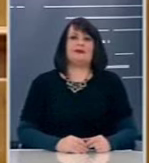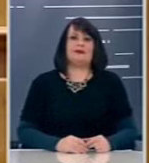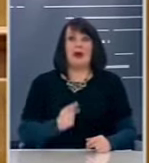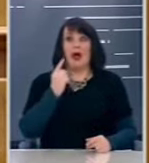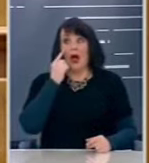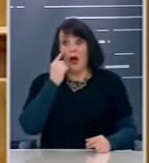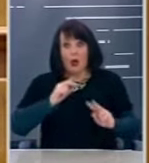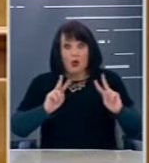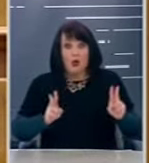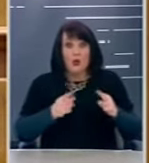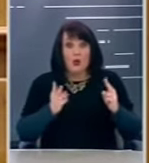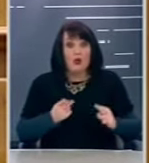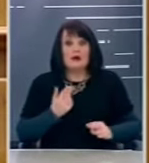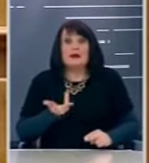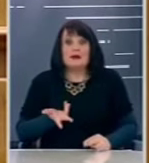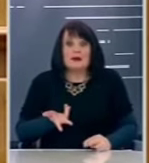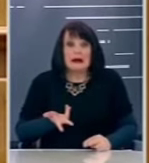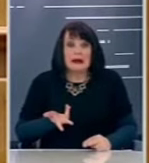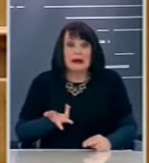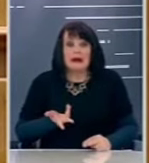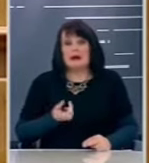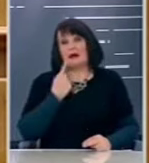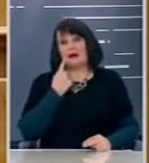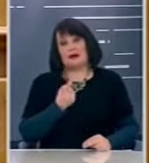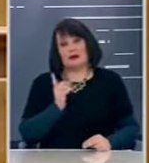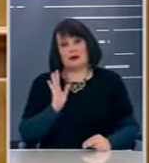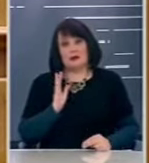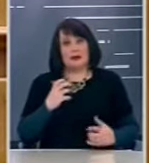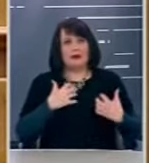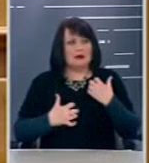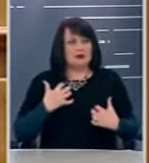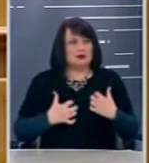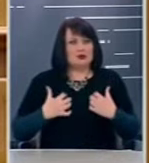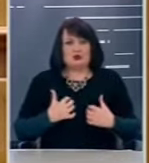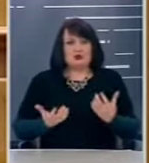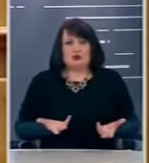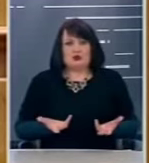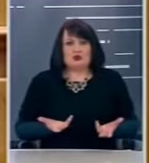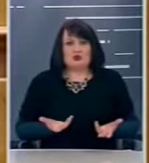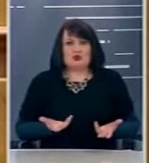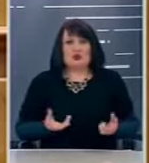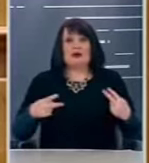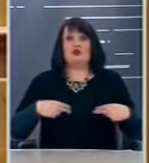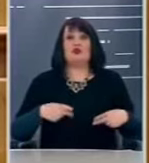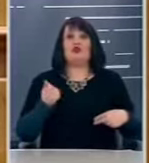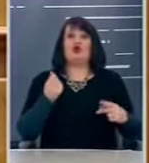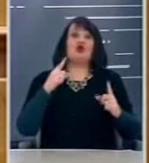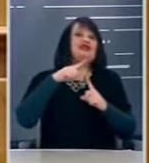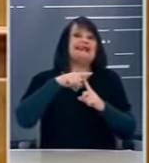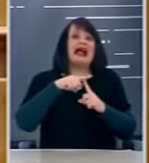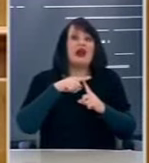ανακάλυψαν ότι δήθεν, και μάλιστα με πολύ μεγάλη αγωνία, ποιος Τζακαλώτος λέει είναι